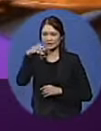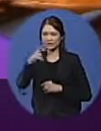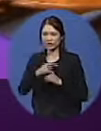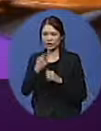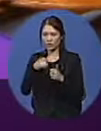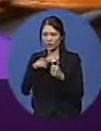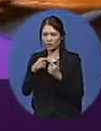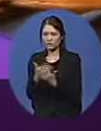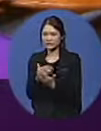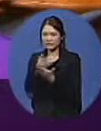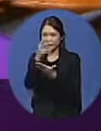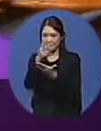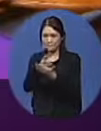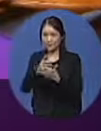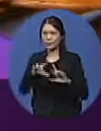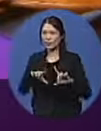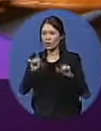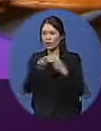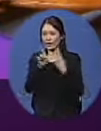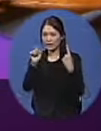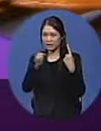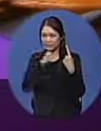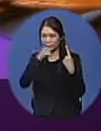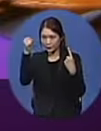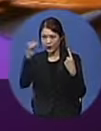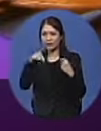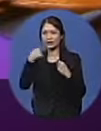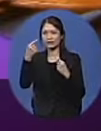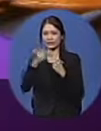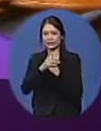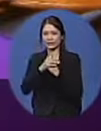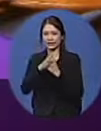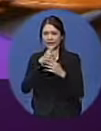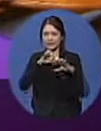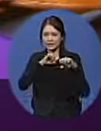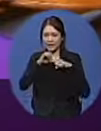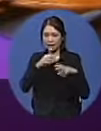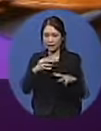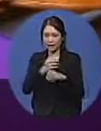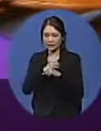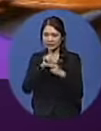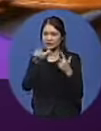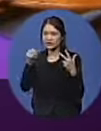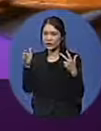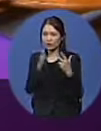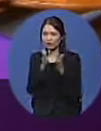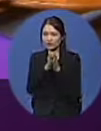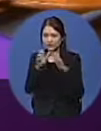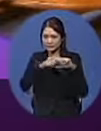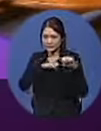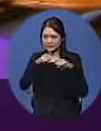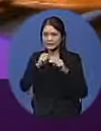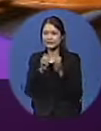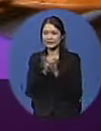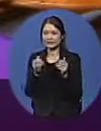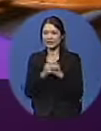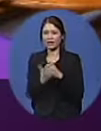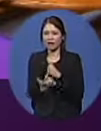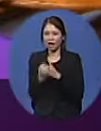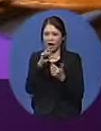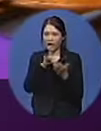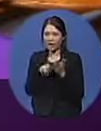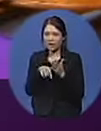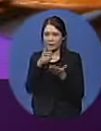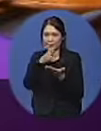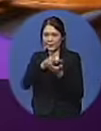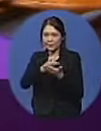인성교육진흥법이 금년 1월 통과한 이후 시행령 작업을 마무리 짓고 7월부터 시행에 들어갑니다. 빠른 속도로